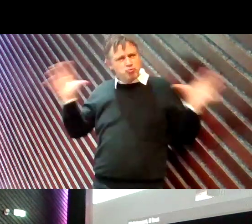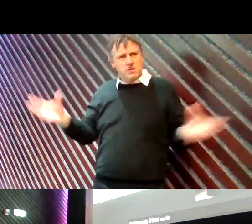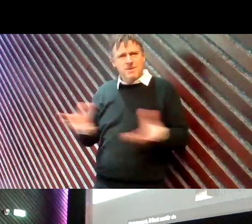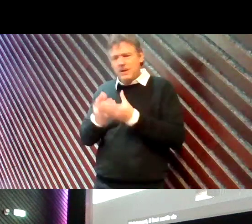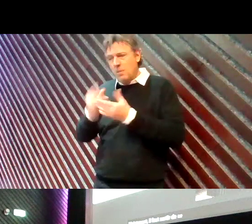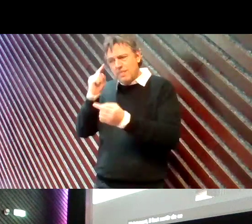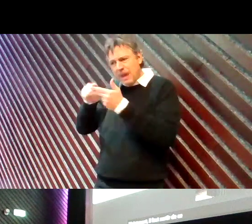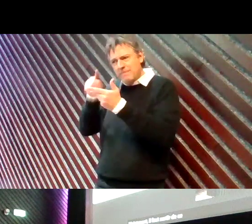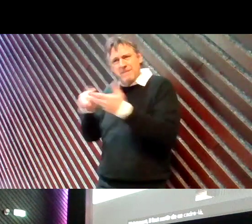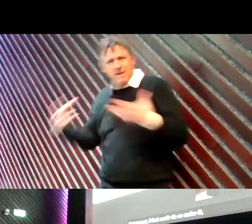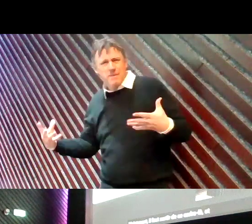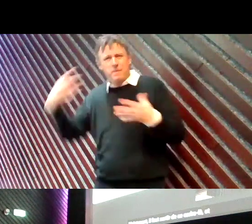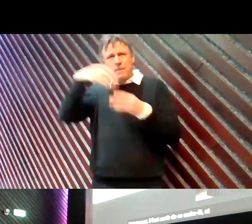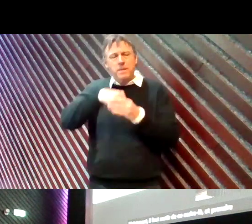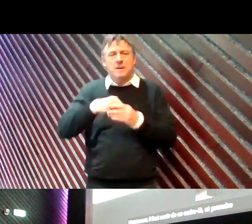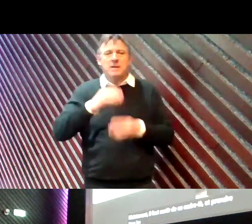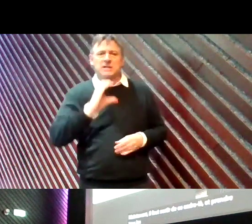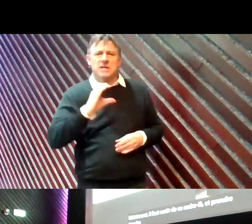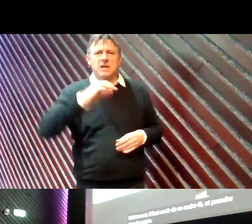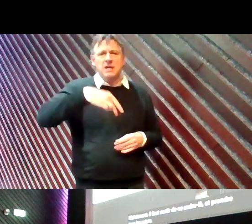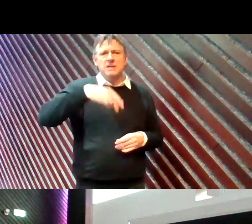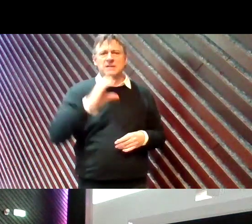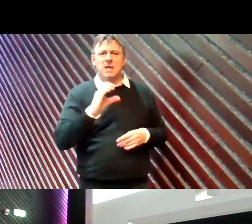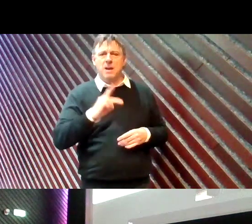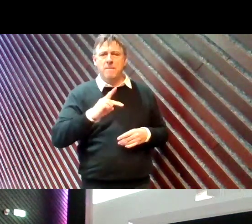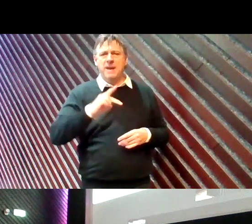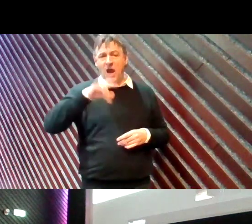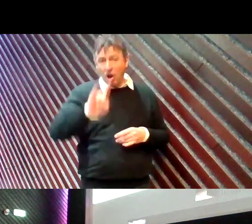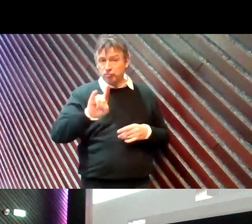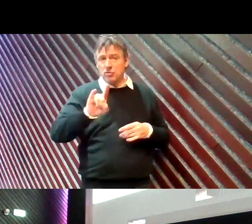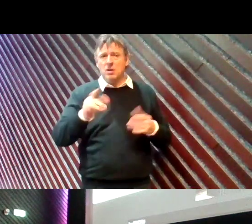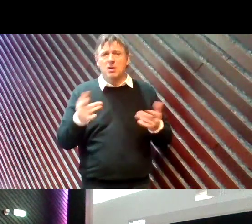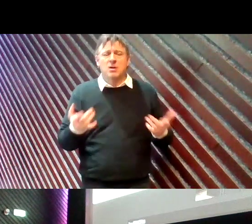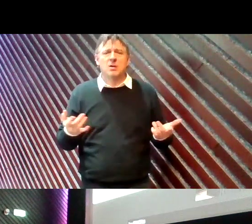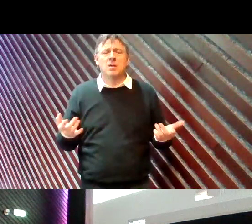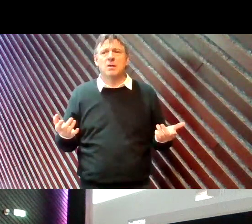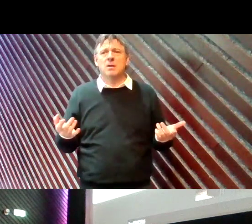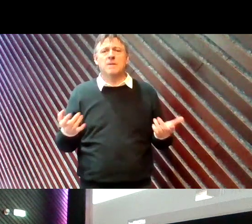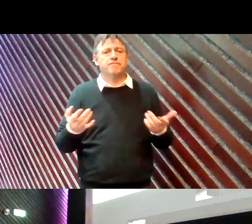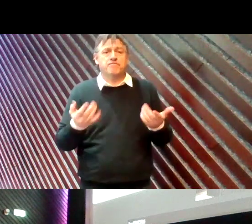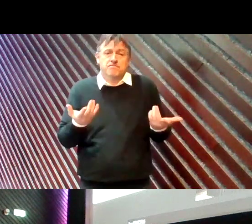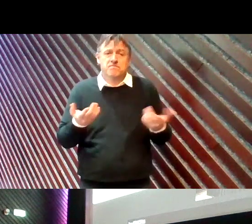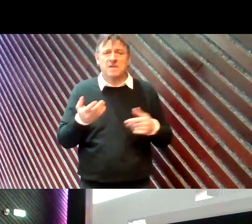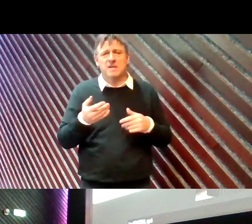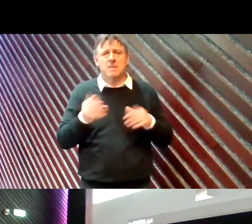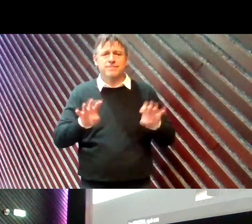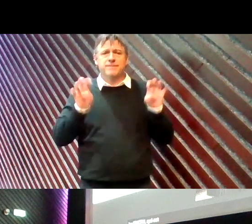les… Alors, le CSTPH, je l'entends, qui est le stade